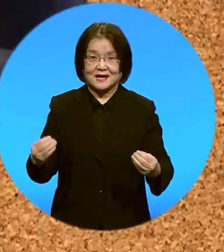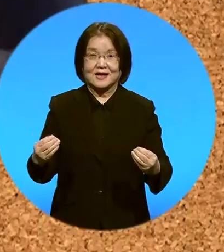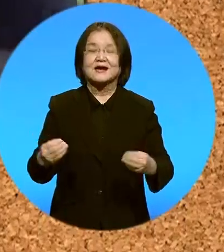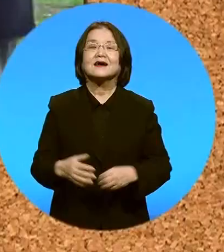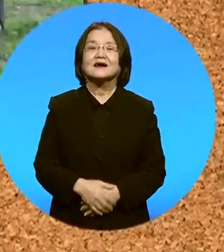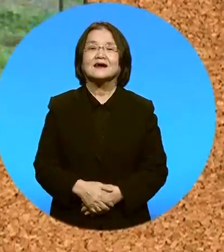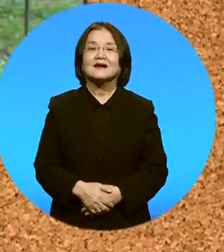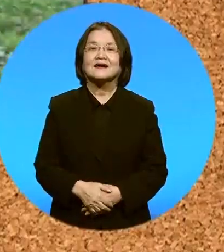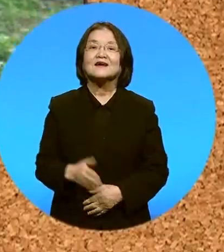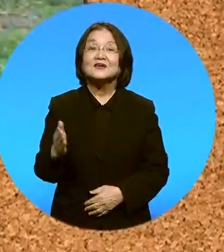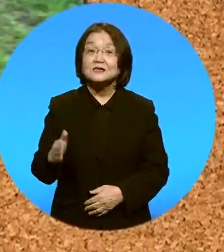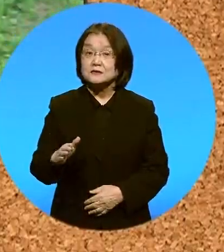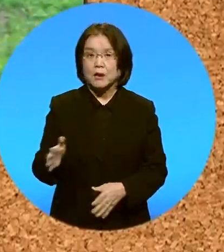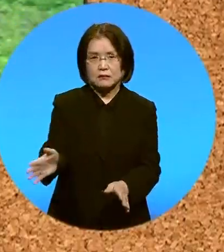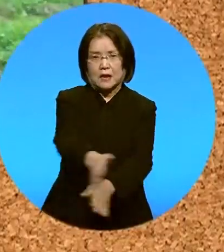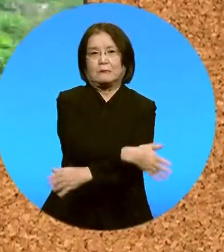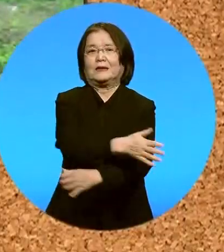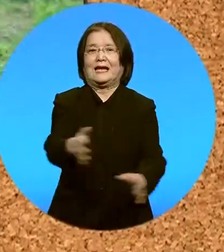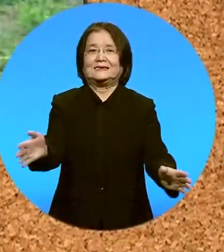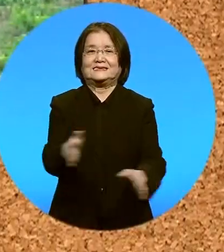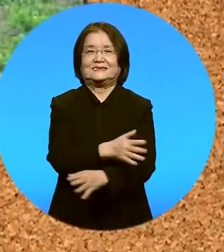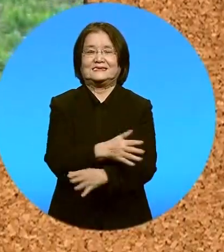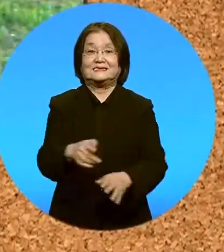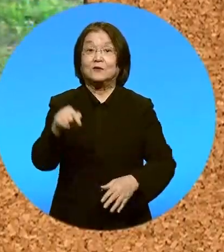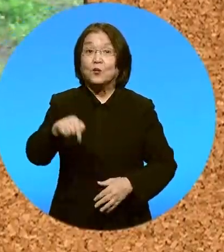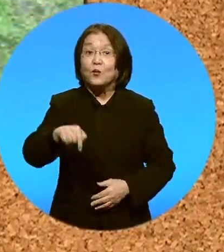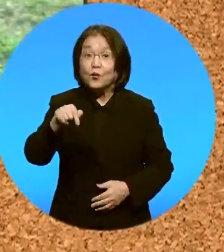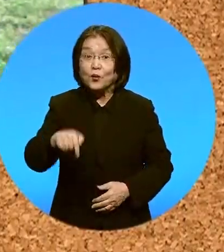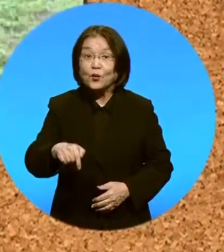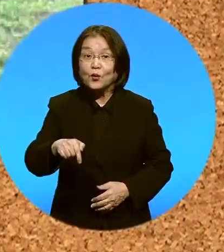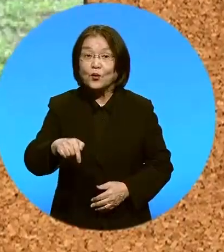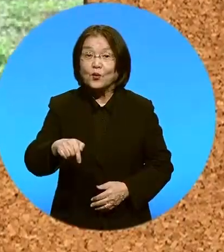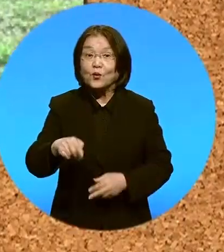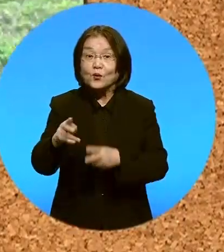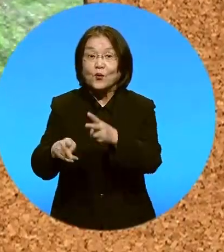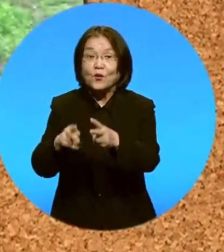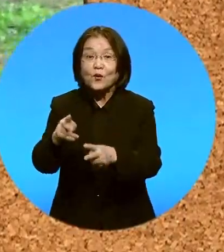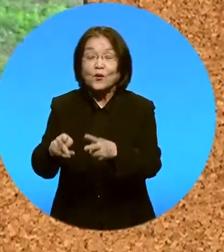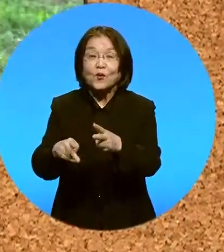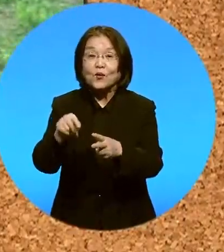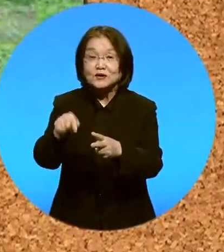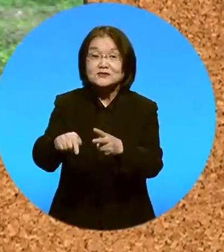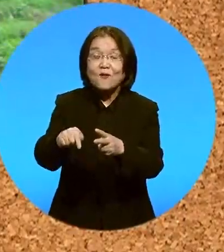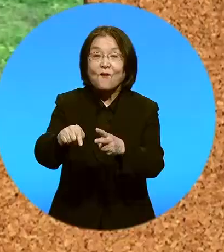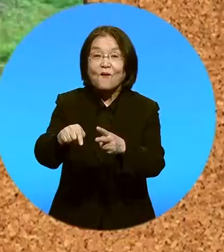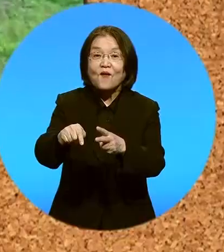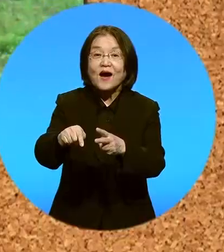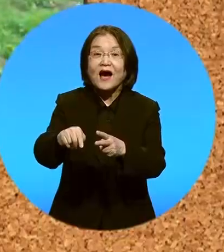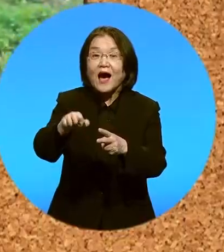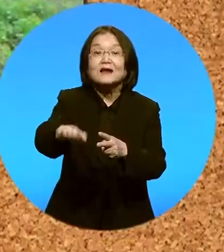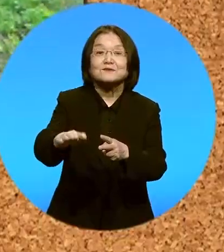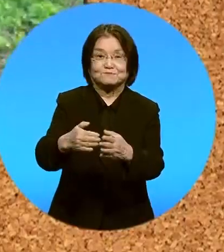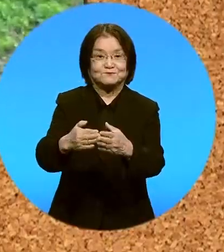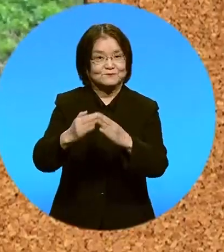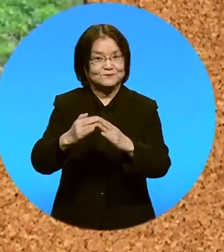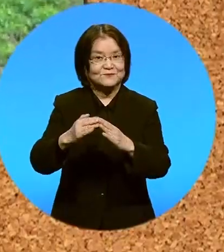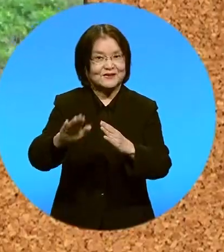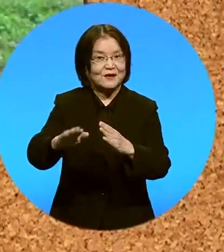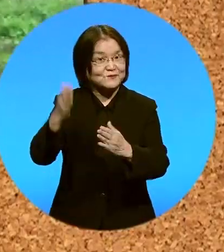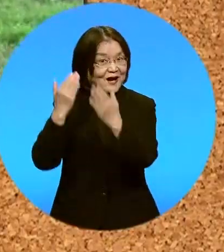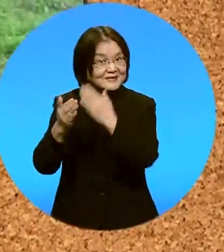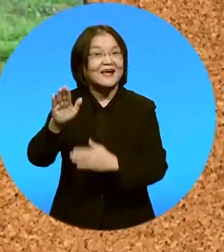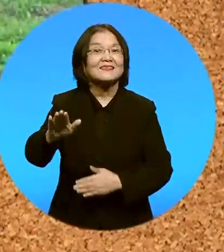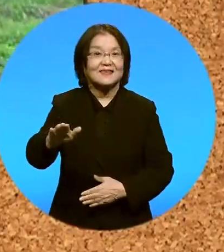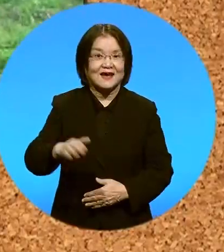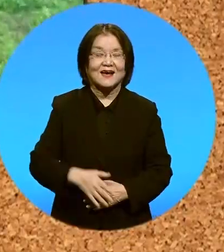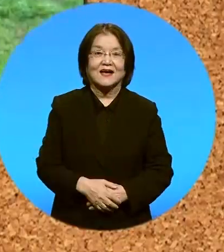ここに今何もないんだけど、ここに実は白桃工場のあの時の模型みたいなあれがあって、 参加